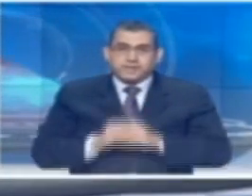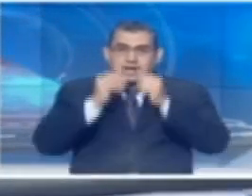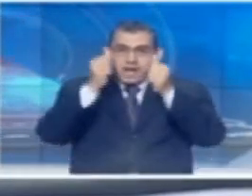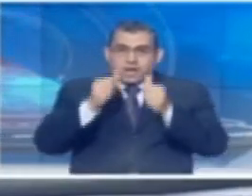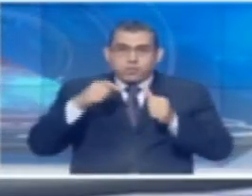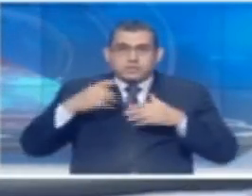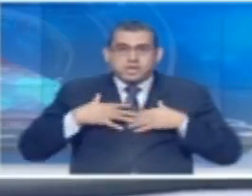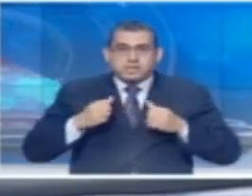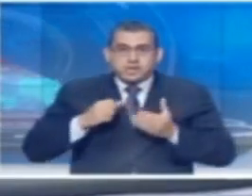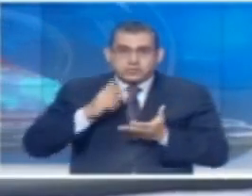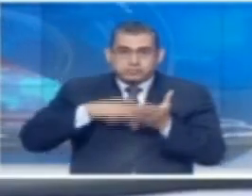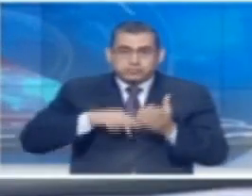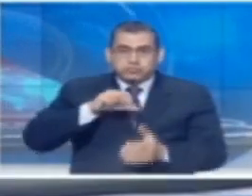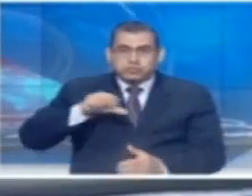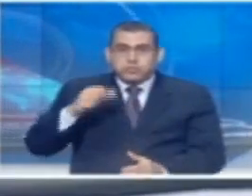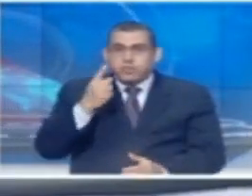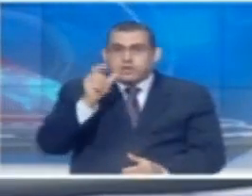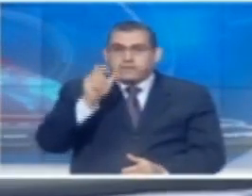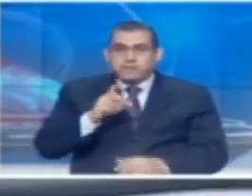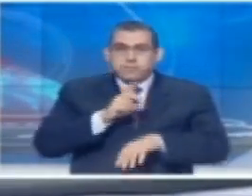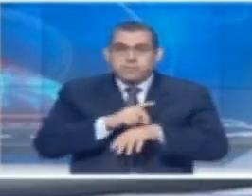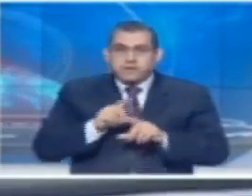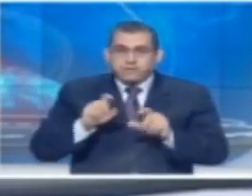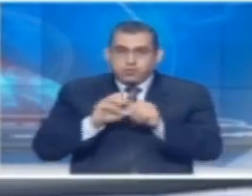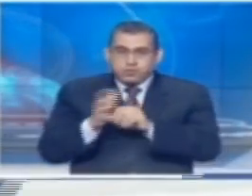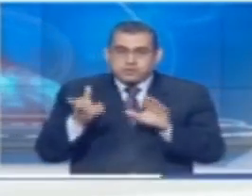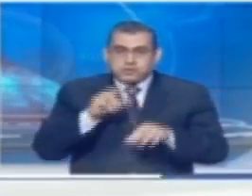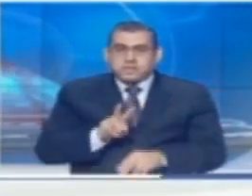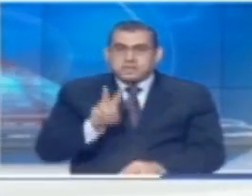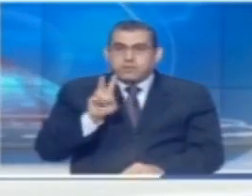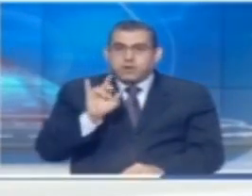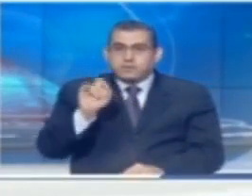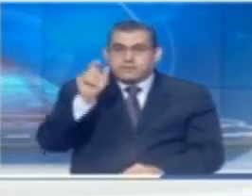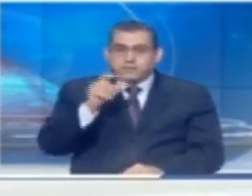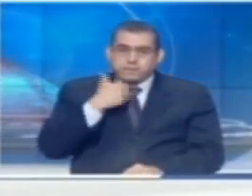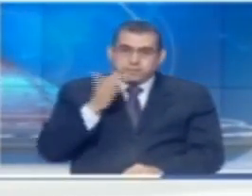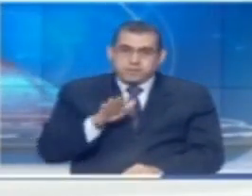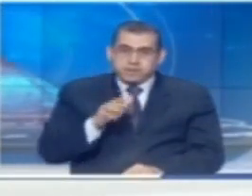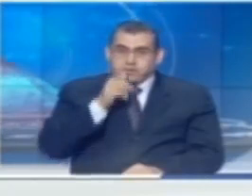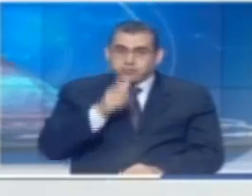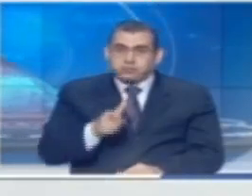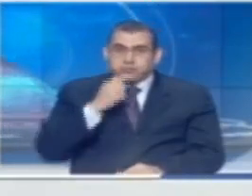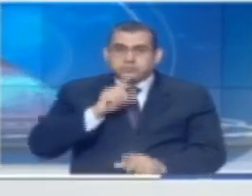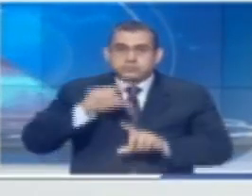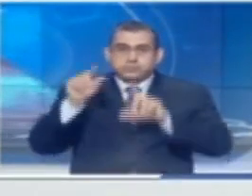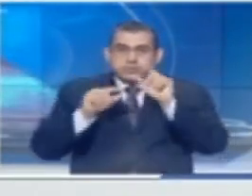أعلنت وزارة الصحة تسجيل 900 حالة إصابة جديدة بفيروس كورونا و57 حالة وفاة، كما أعلنت